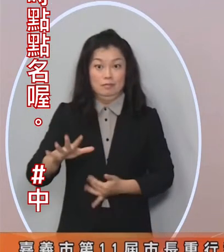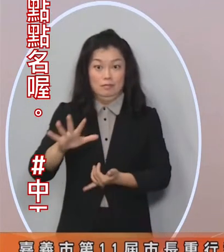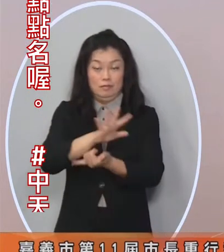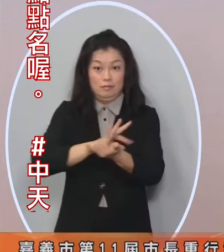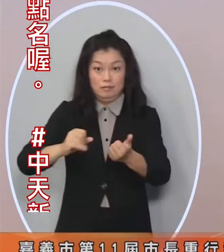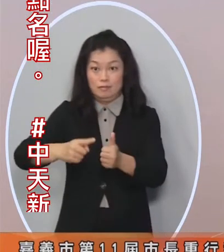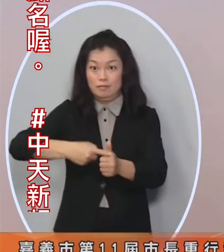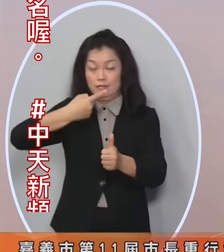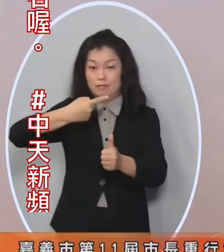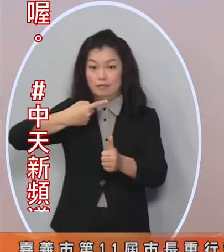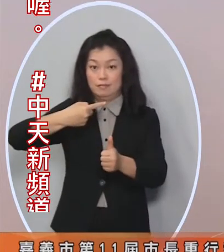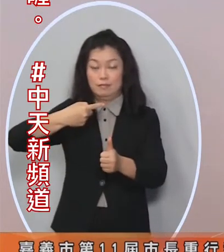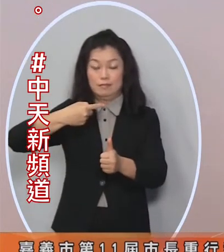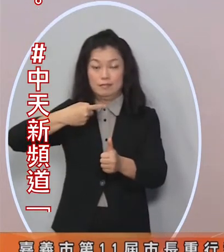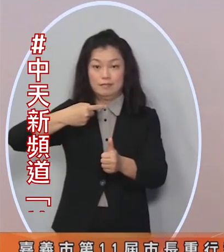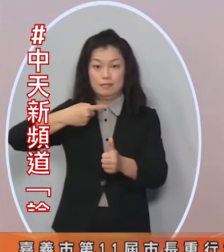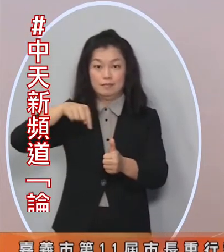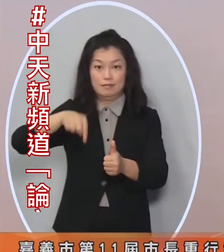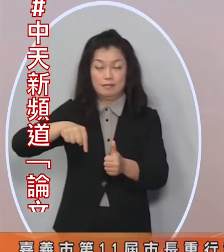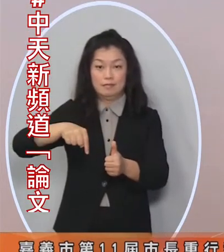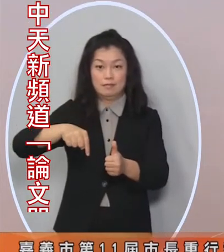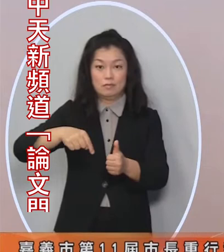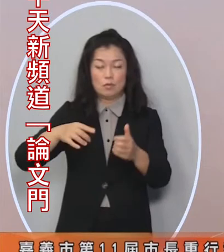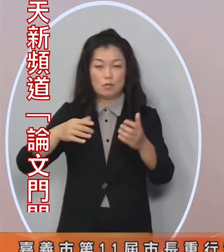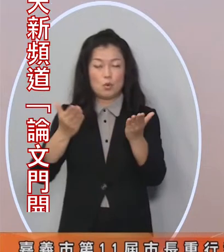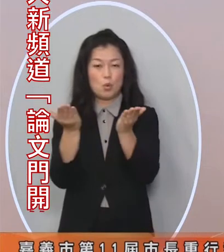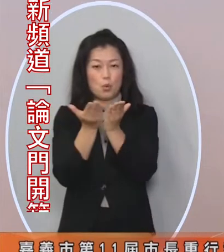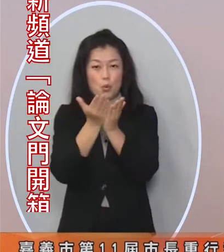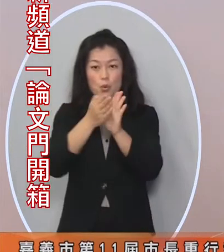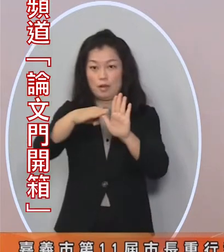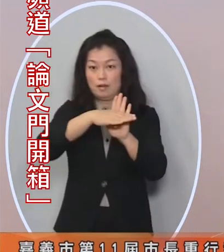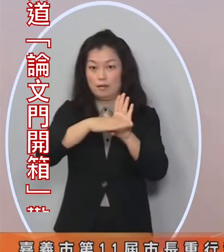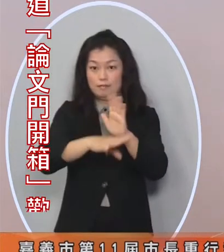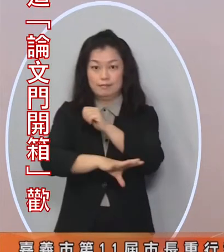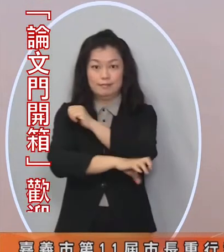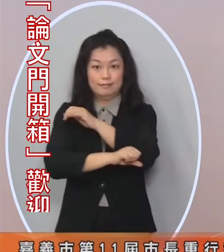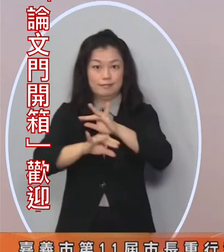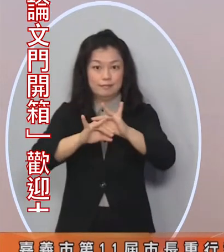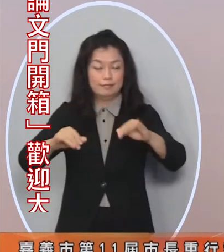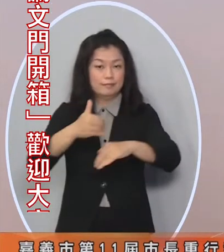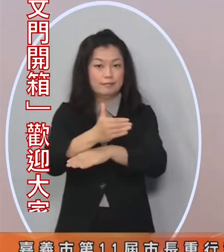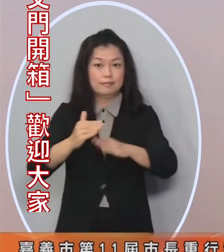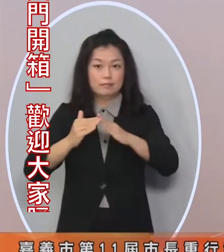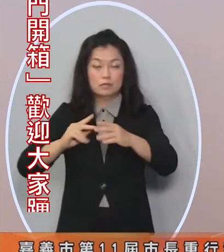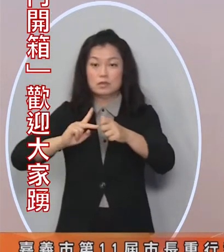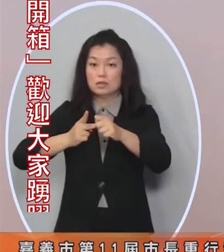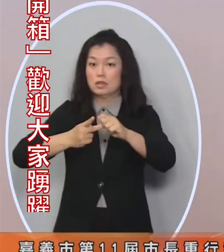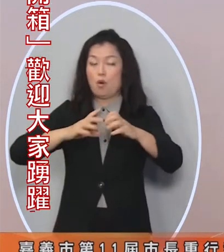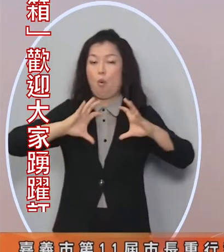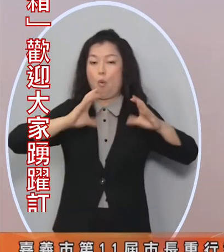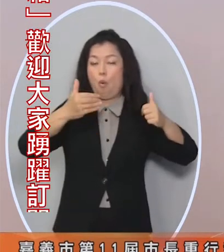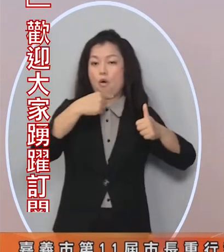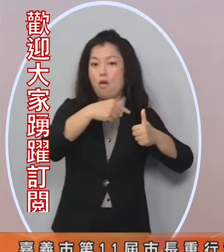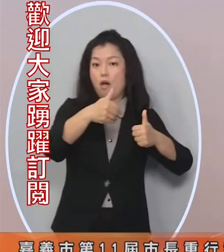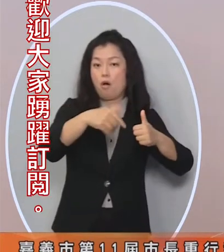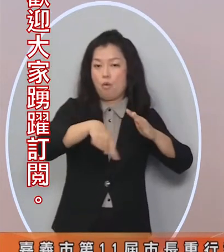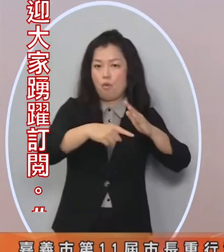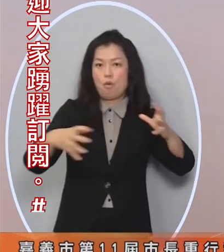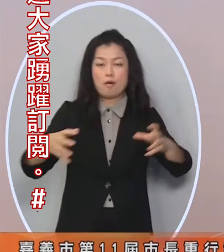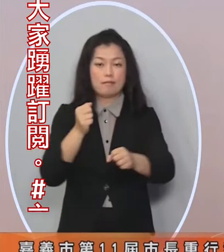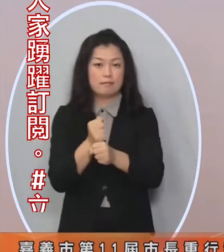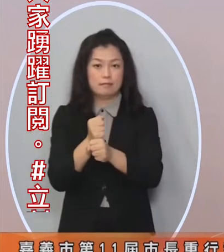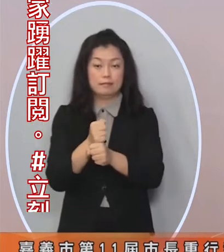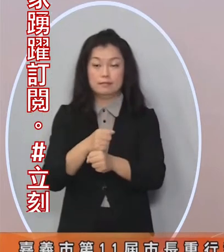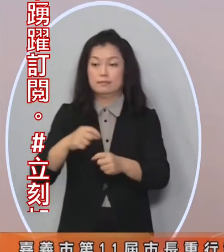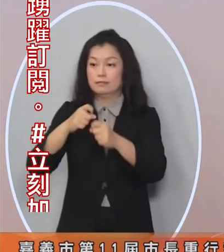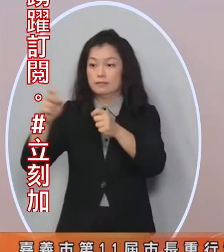个有全国第一个课纲基地县市，跟国教院合作， 另外，我们成立